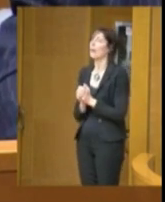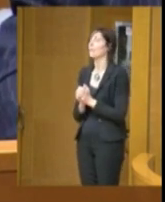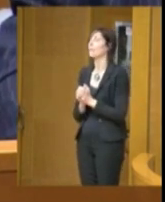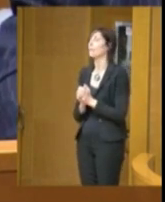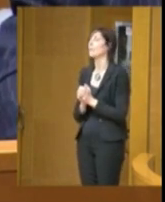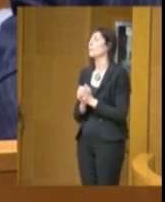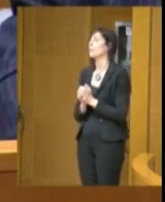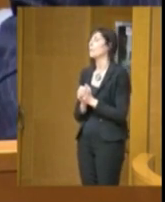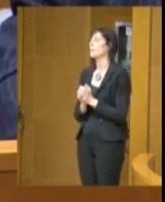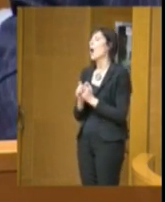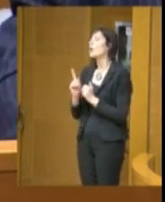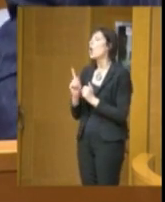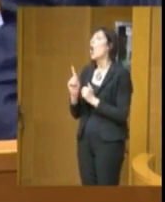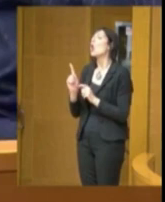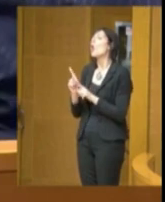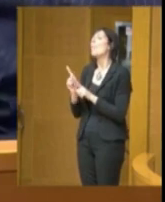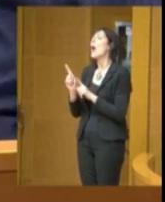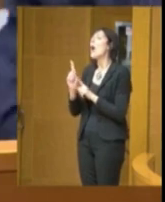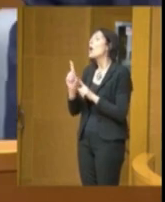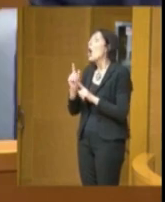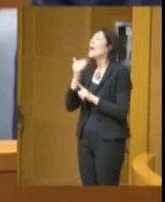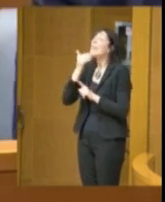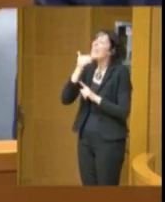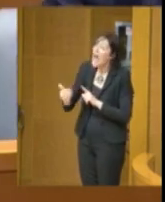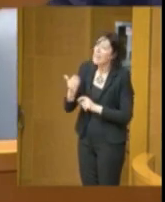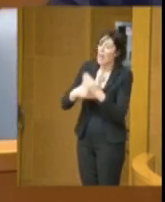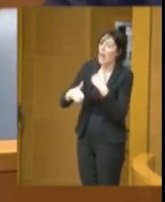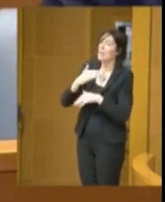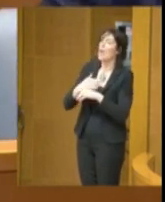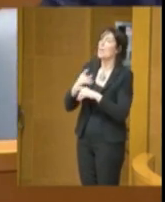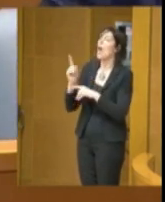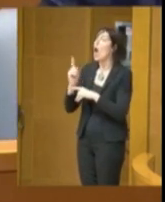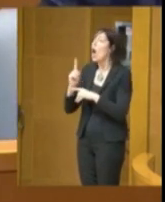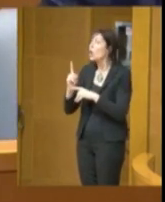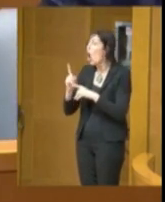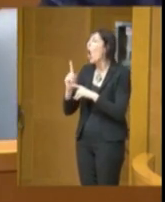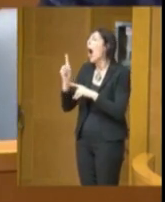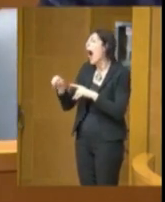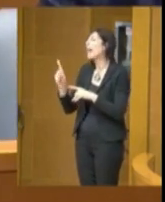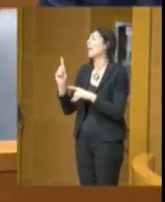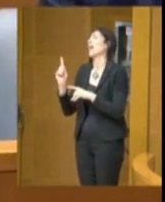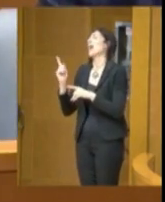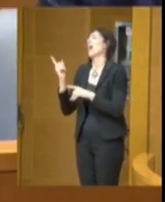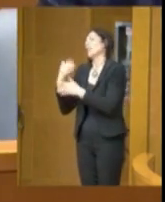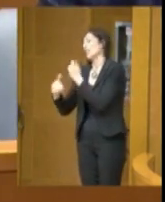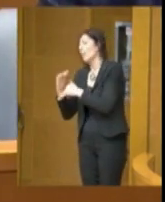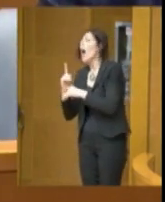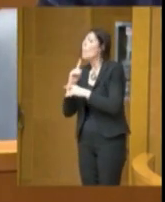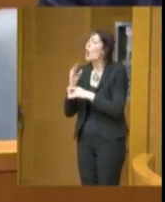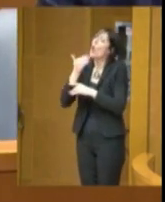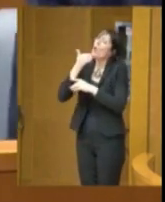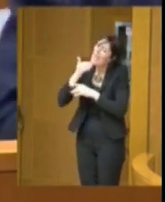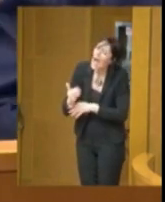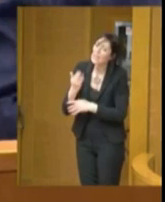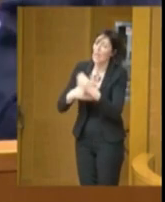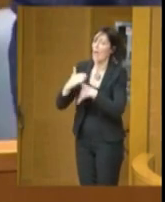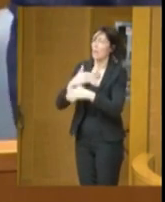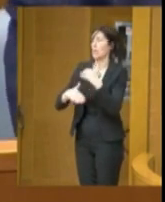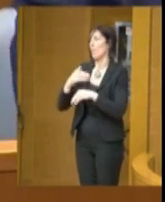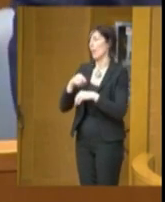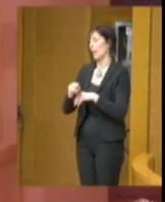nonostante la disabilità ma grazie alla disabilità Quindi grazie grazie a